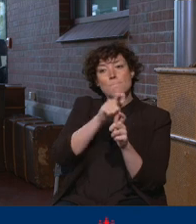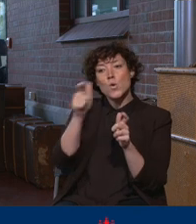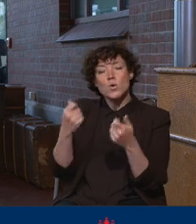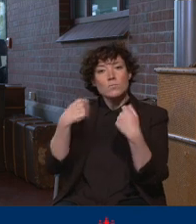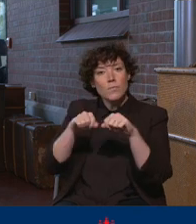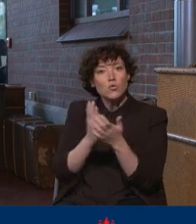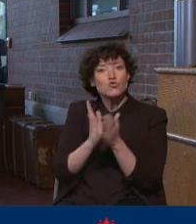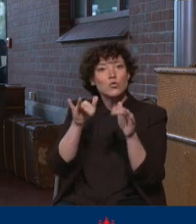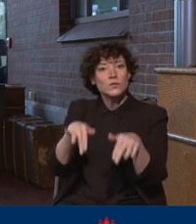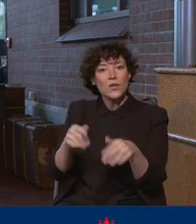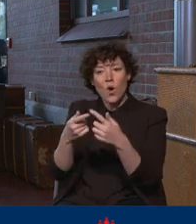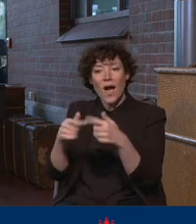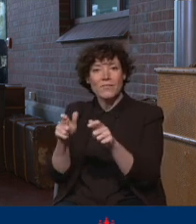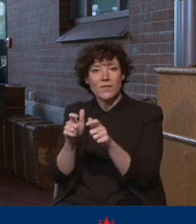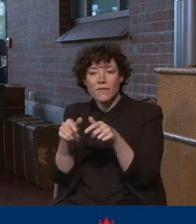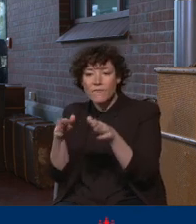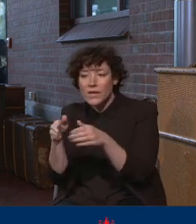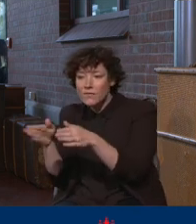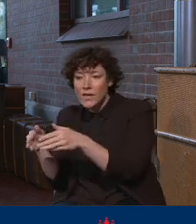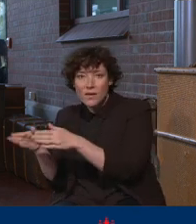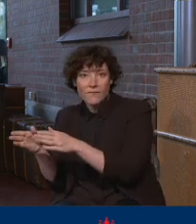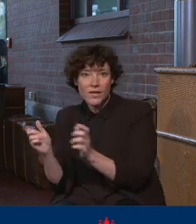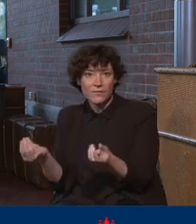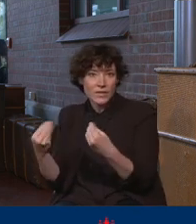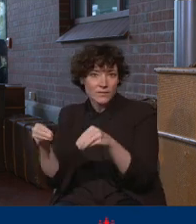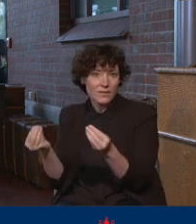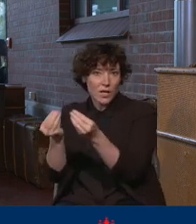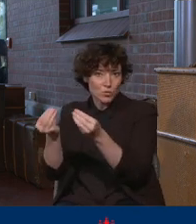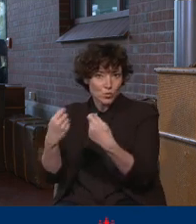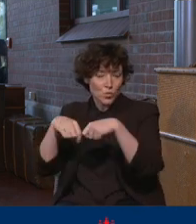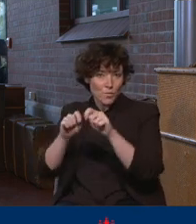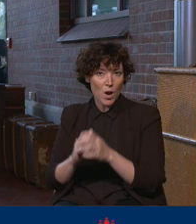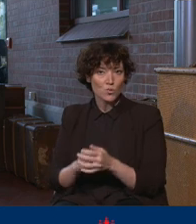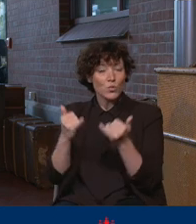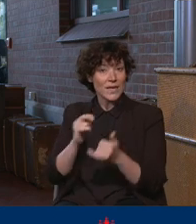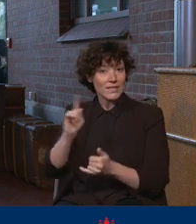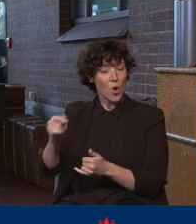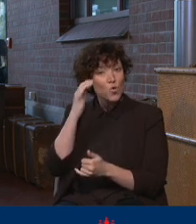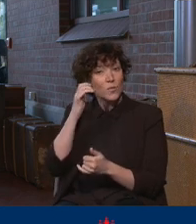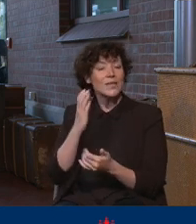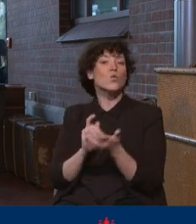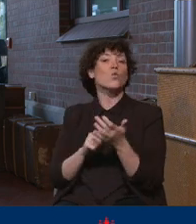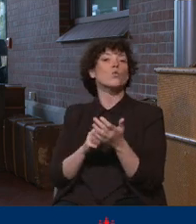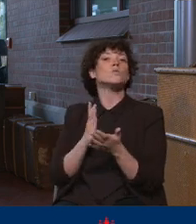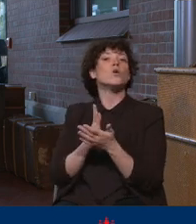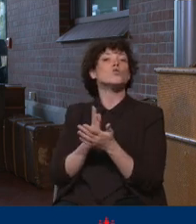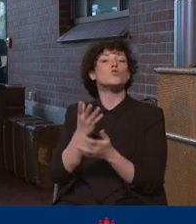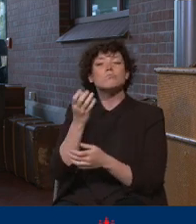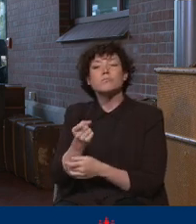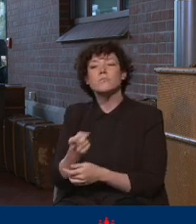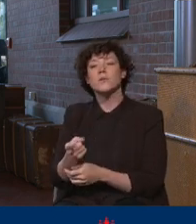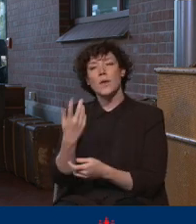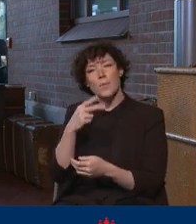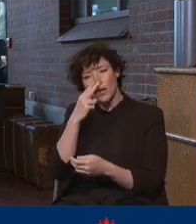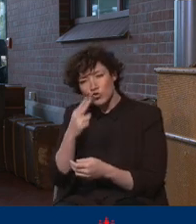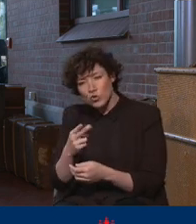wege angehängt wurde wurden und genau das ist jetzt hier auch die überlegung weil wir schon festgestellt haben bei der näheren betrachtung dass diese